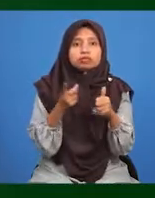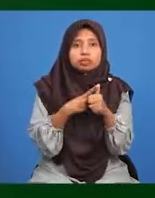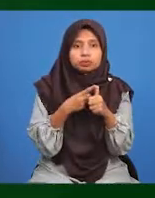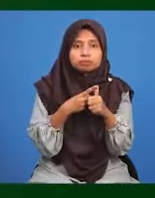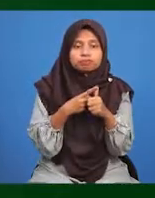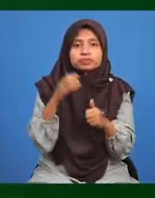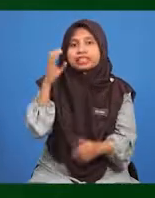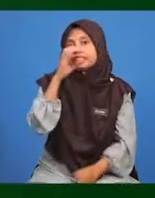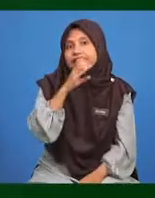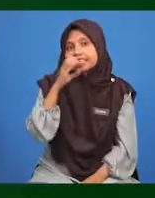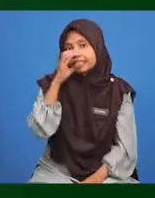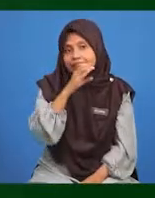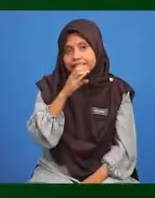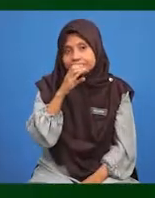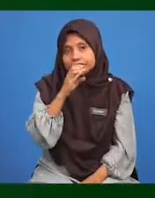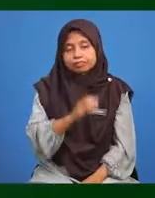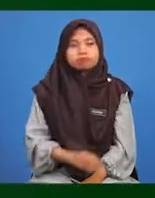Perkataan pertama ialah cari.